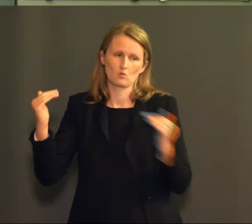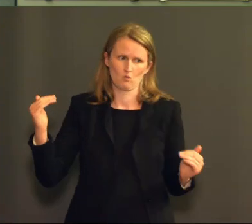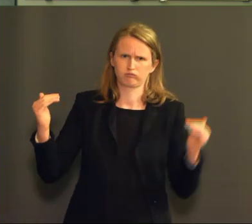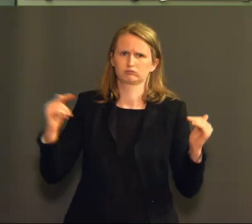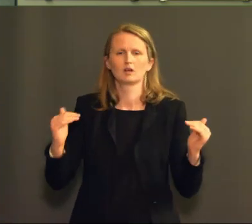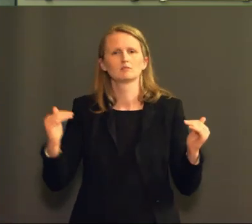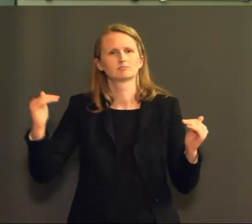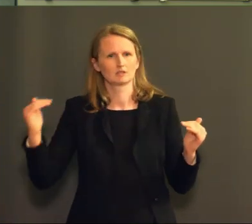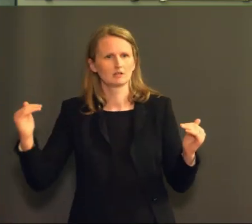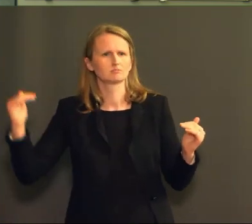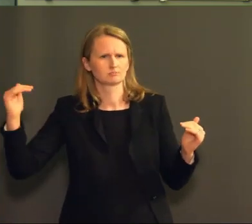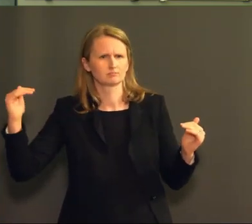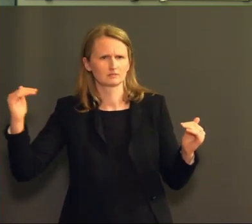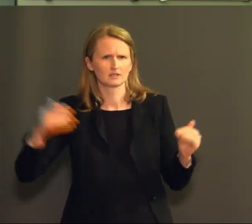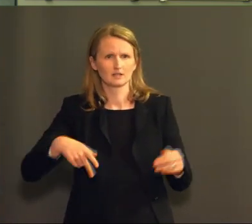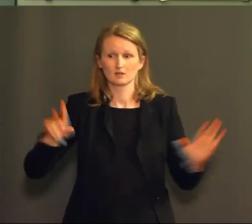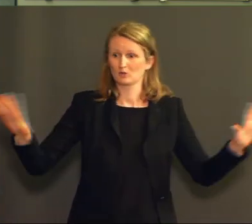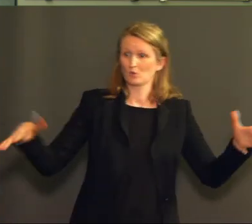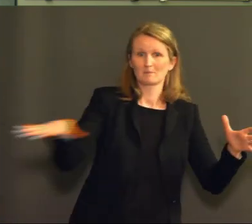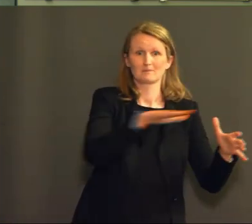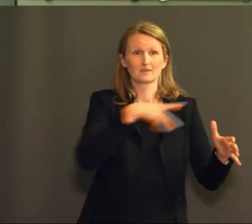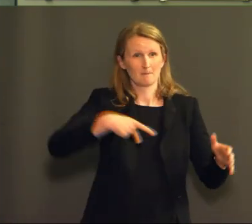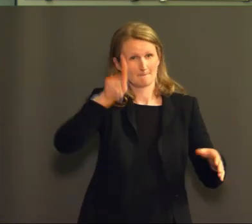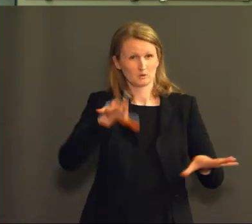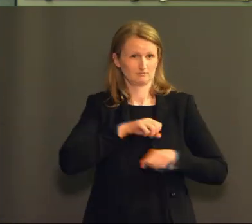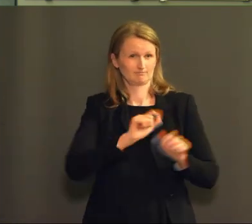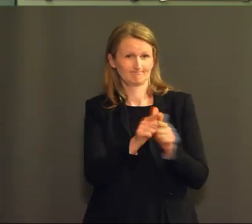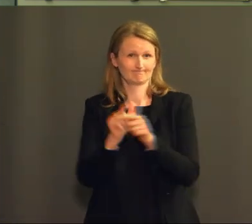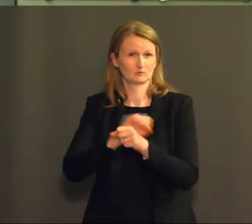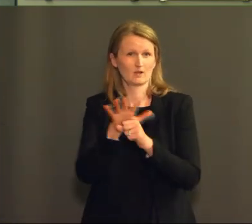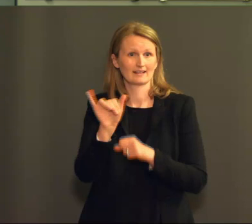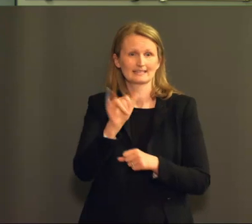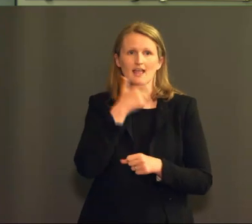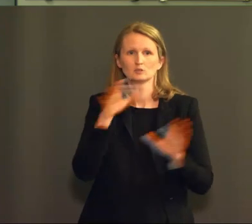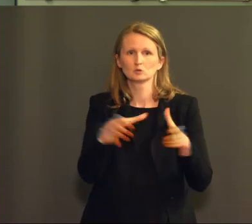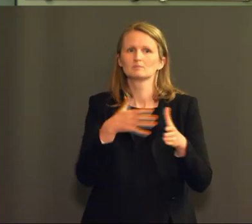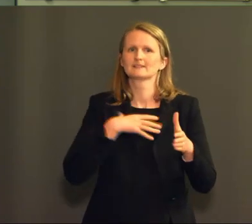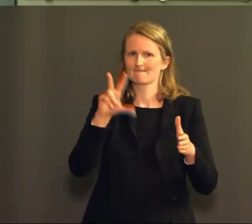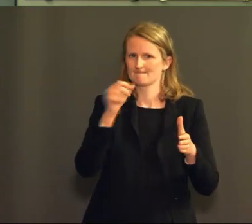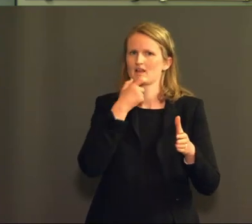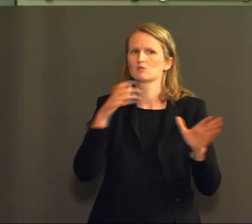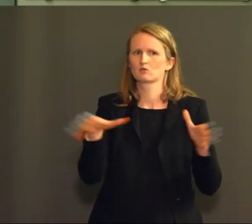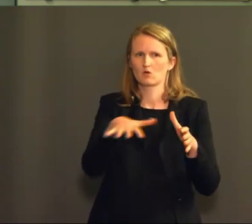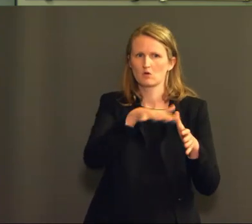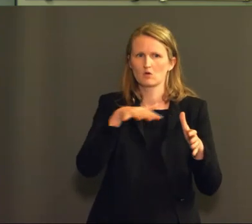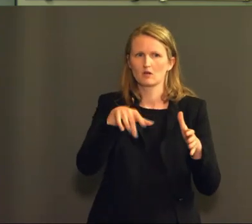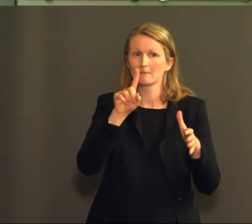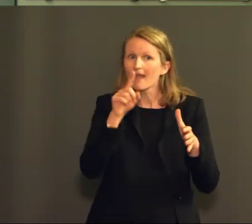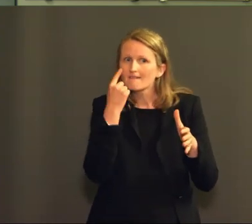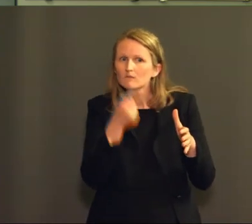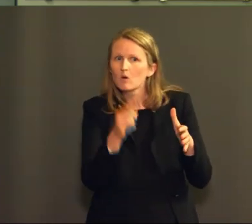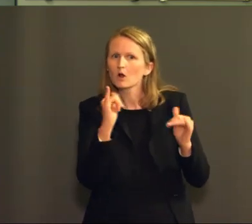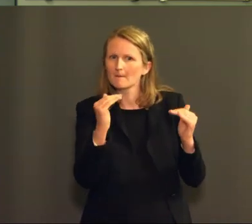vingtaine, même si dans ce groupe aussi, on constate une tendance à la baisse. Si l'on considère l'ensemble